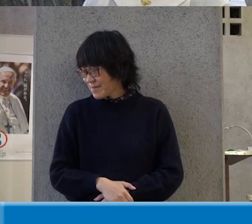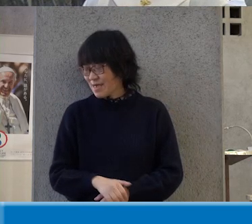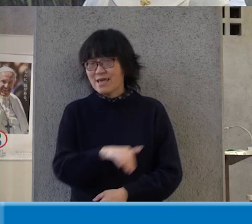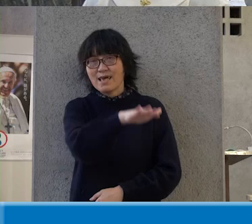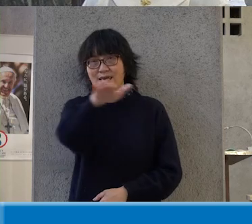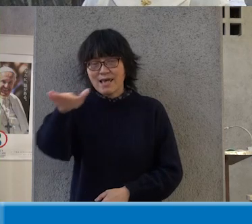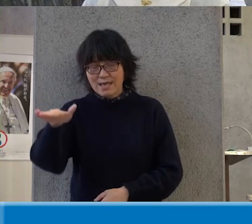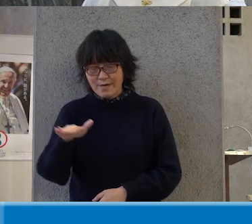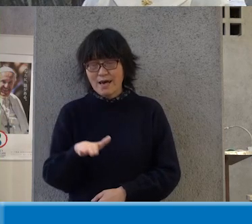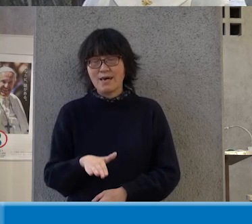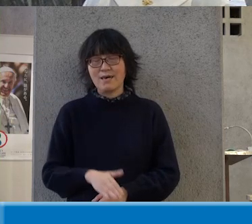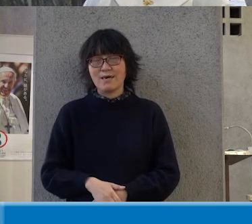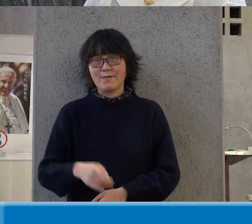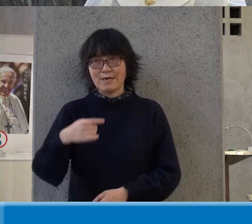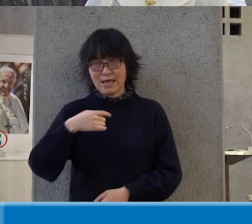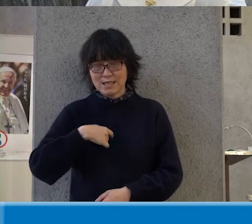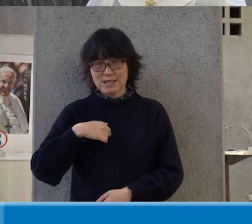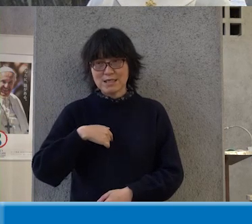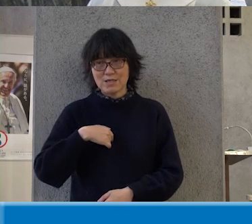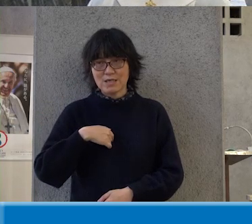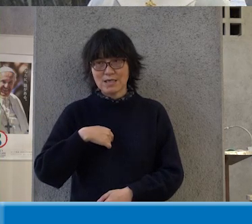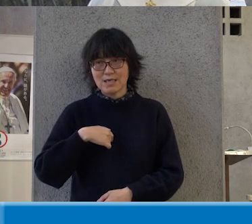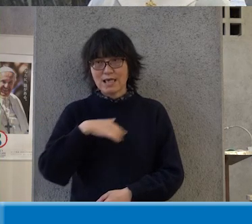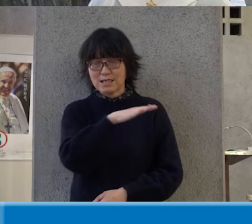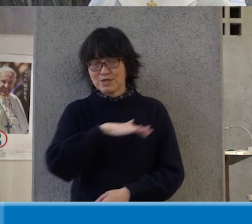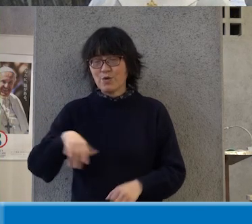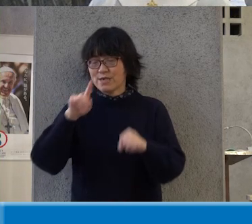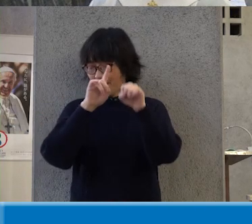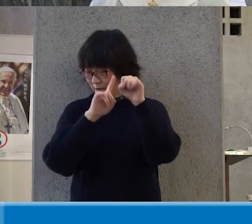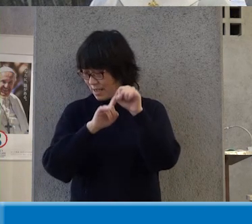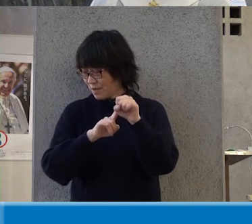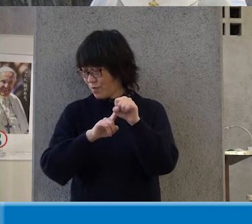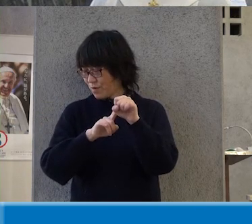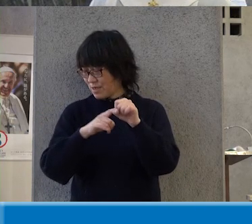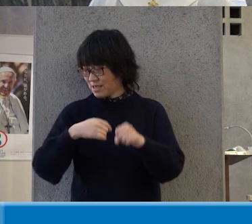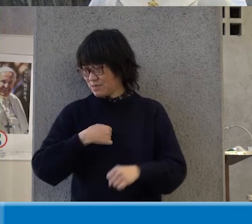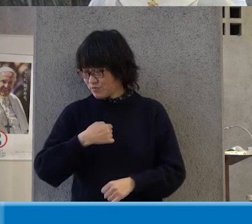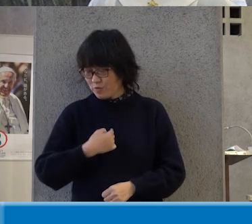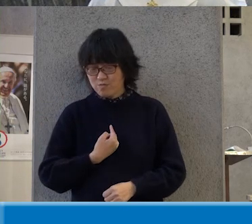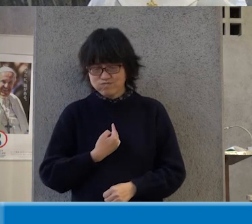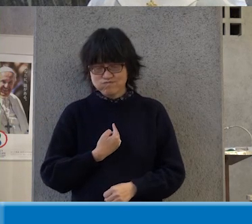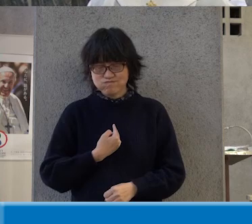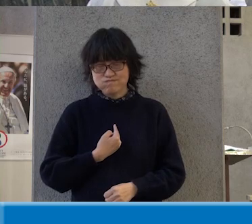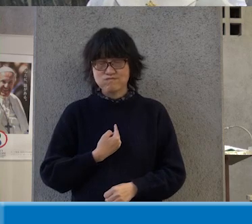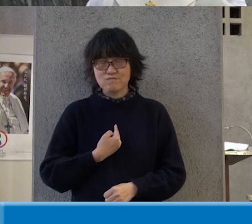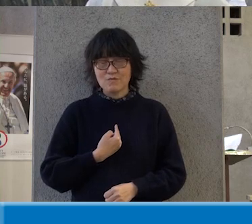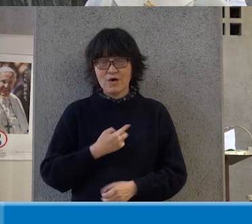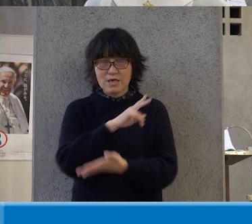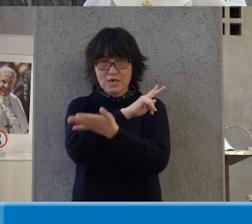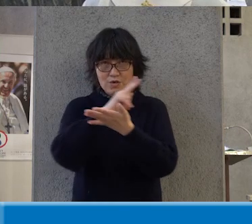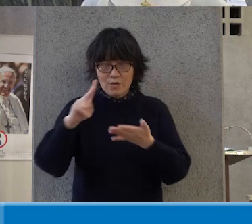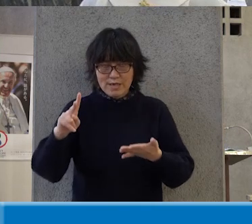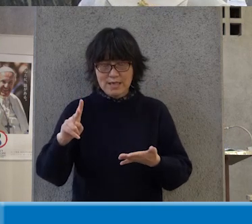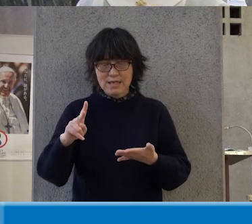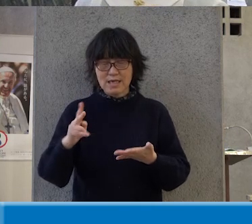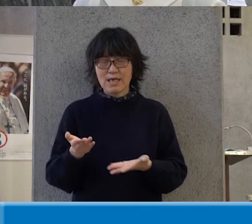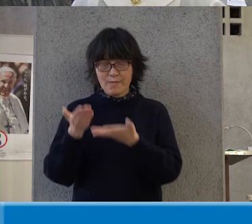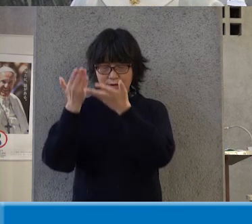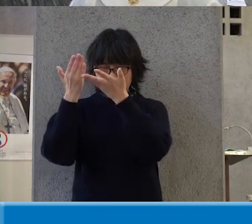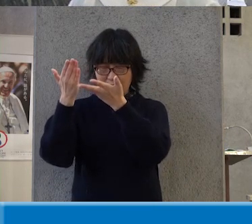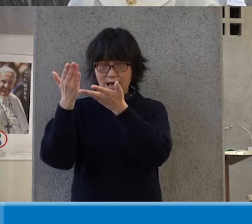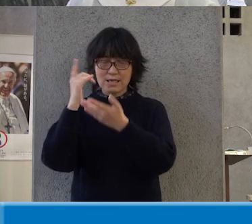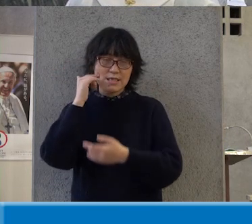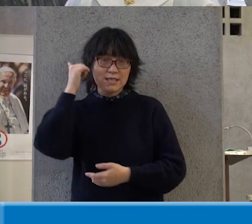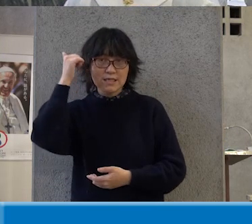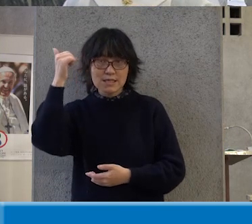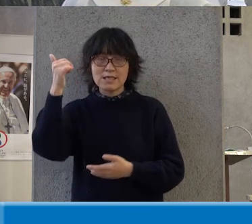はい、約束いたします。 あなた方は私たちのためにご自分を清い捧げ物として御父に捧